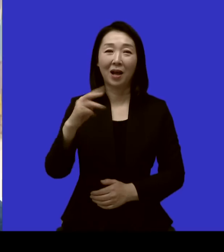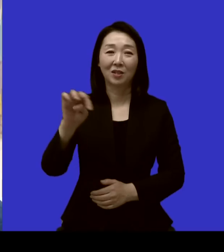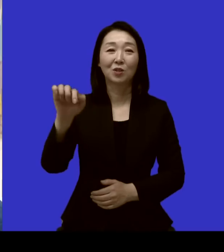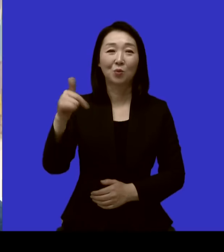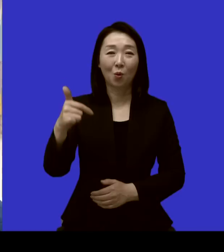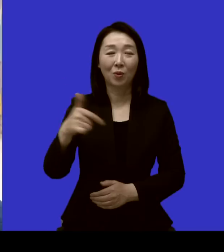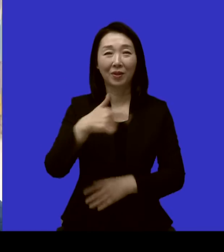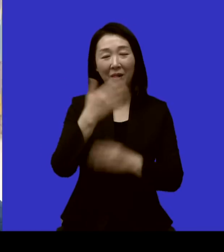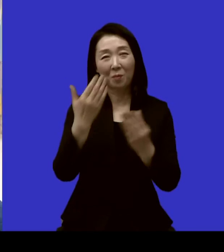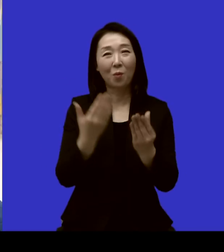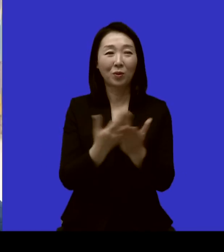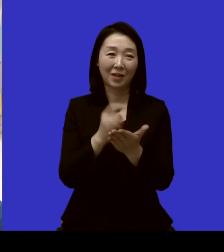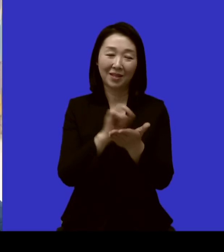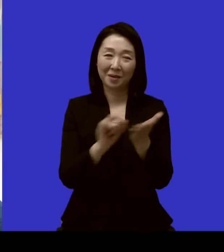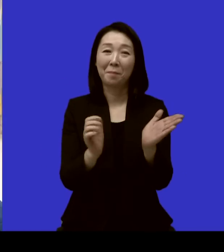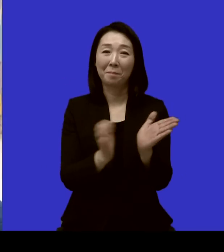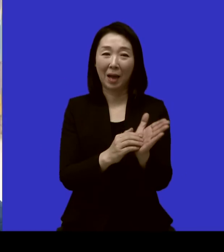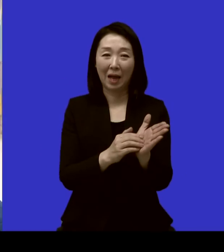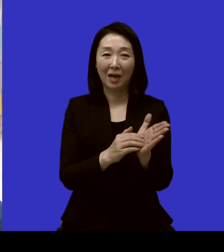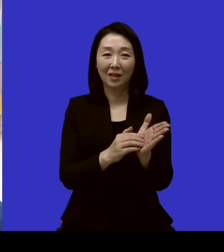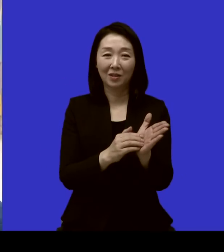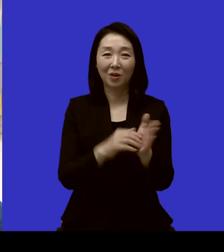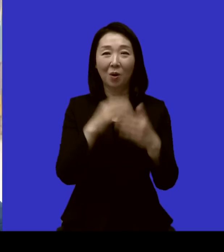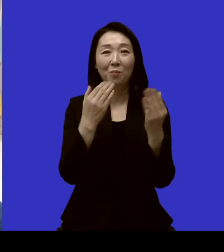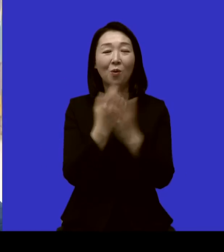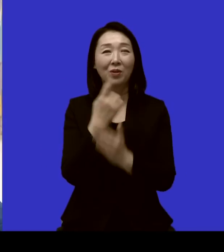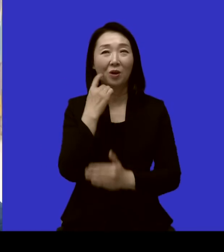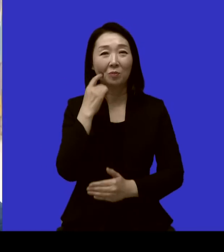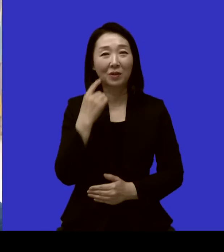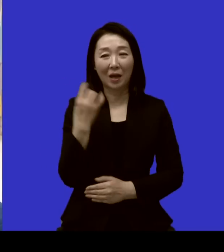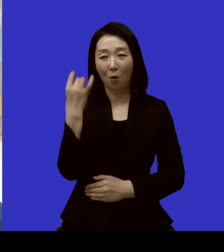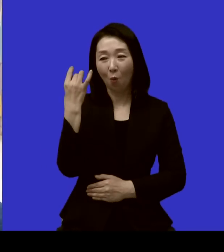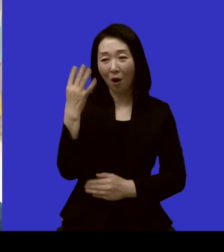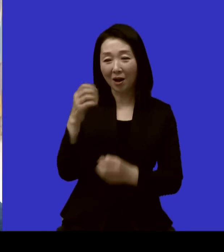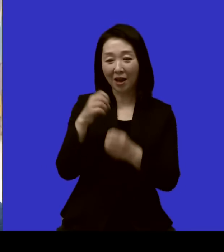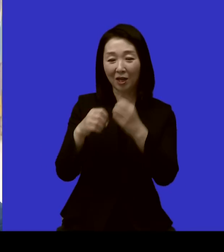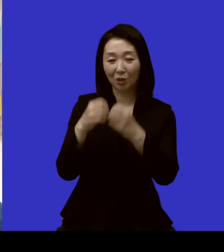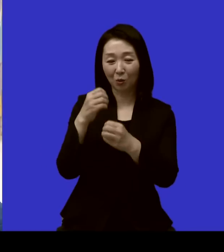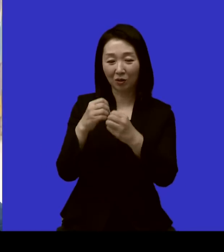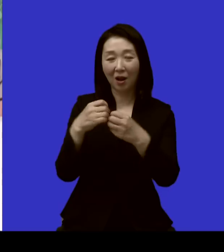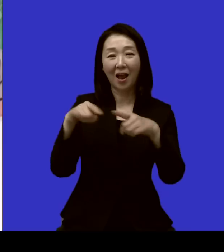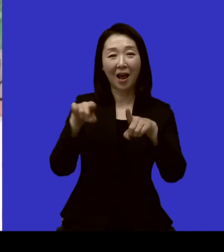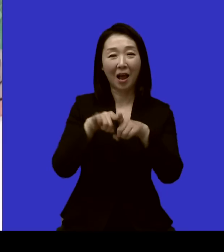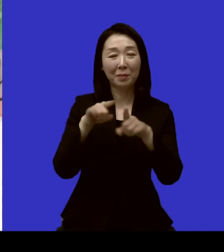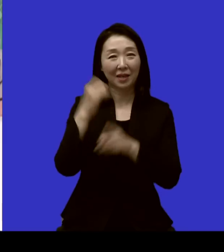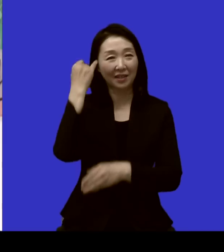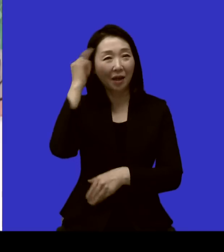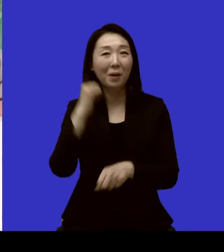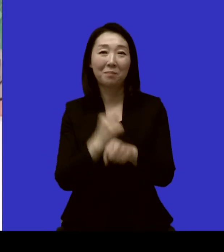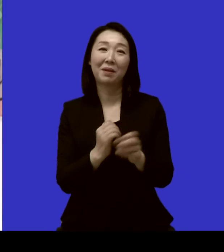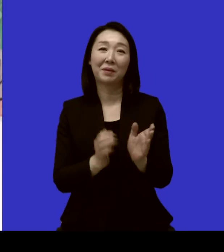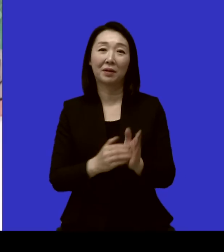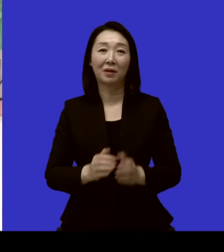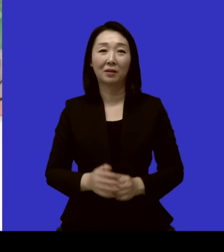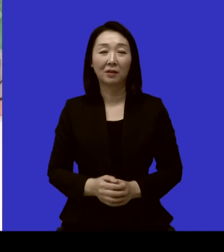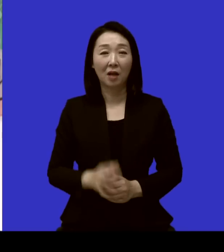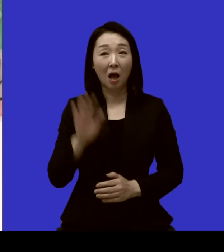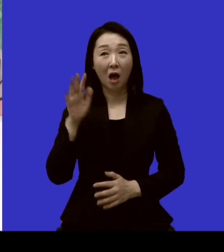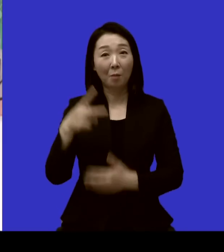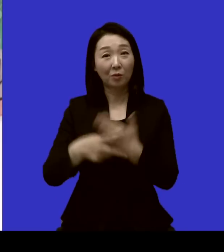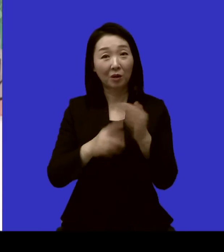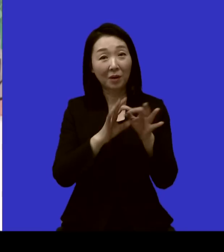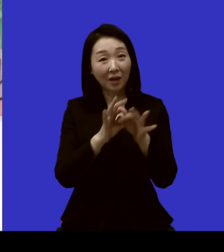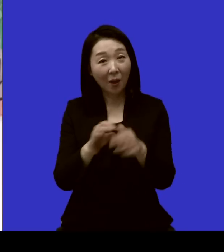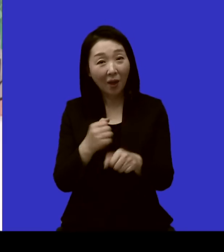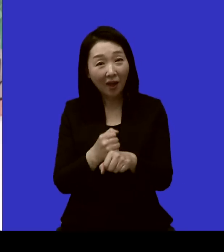거짓말은 제 이제 원작 소설을 원작 소설을. 개발을 해서 이제 같이 기획하고 런칭을 했습니다. 드라마 또 하실 거예요?